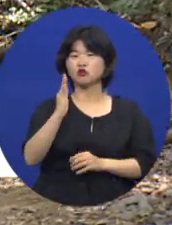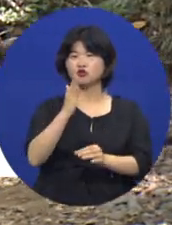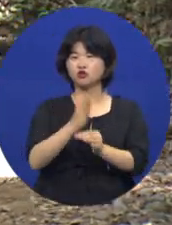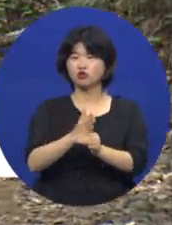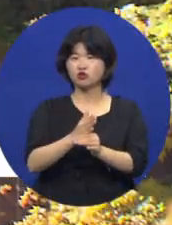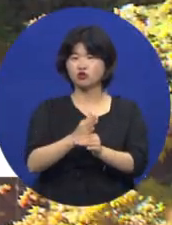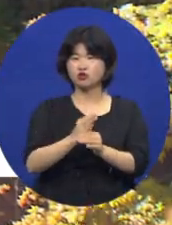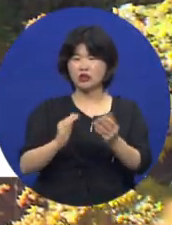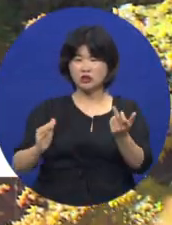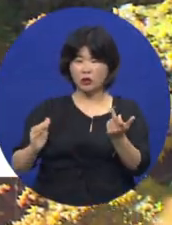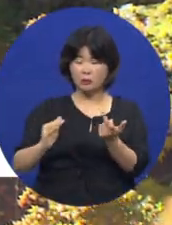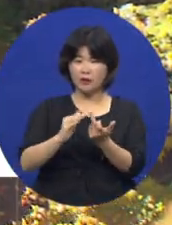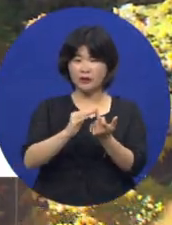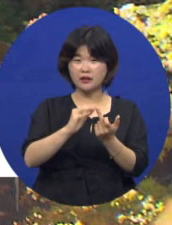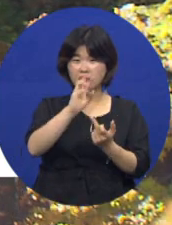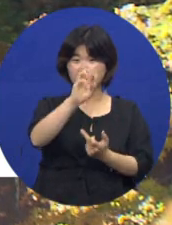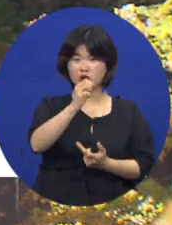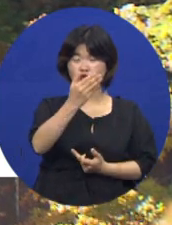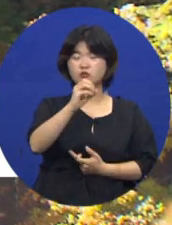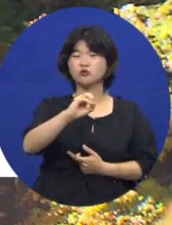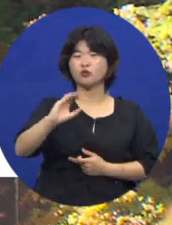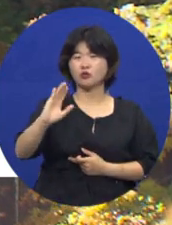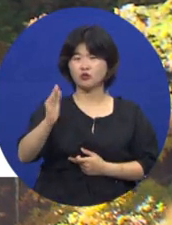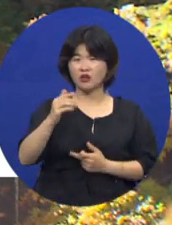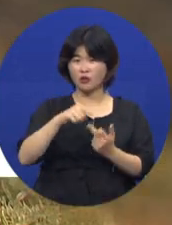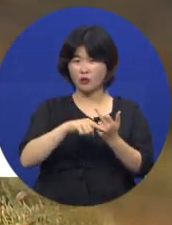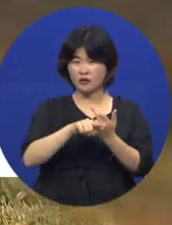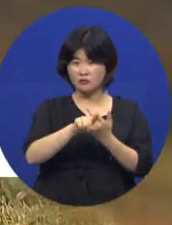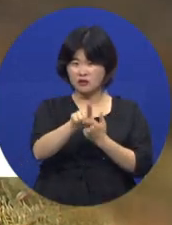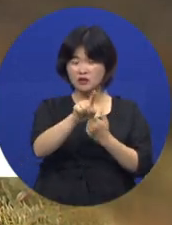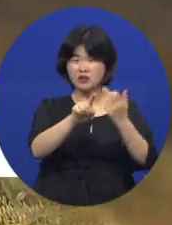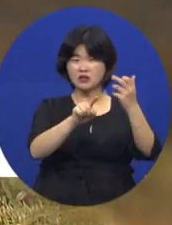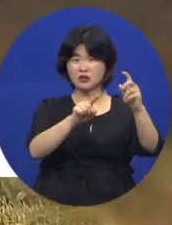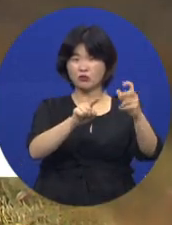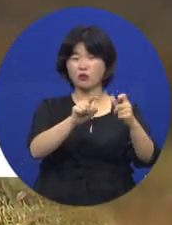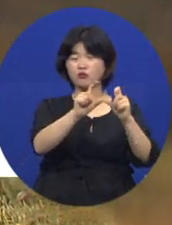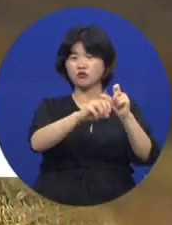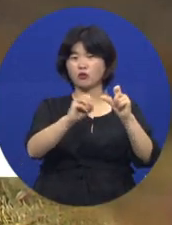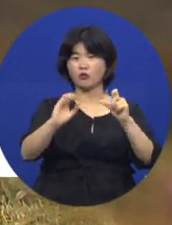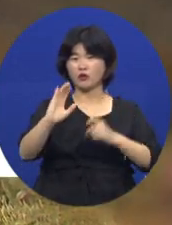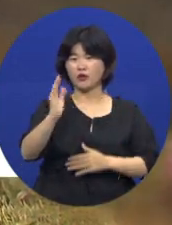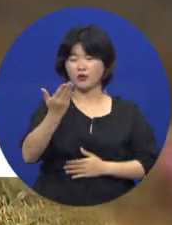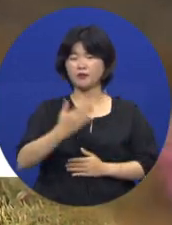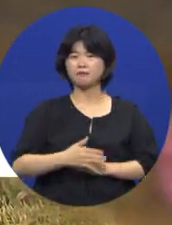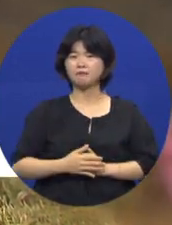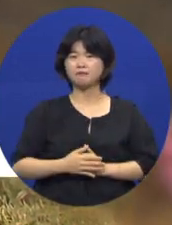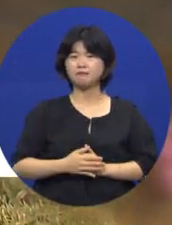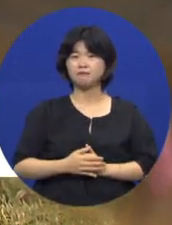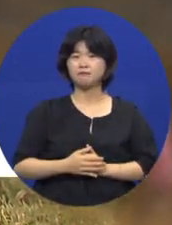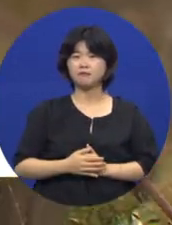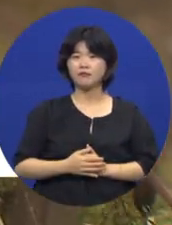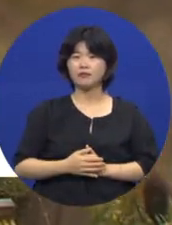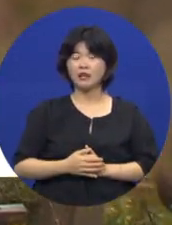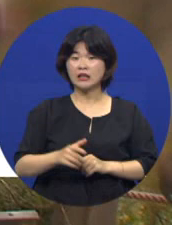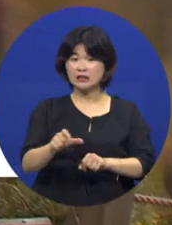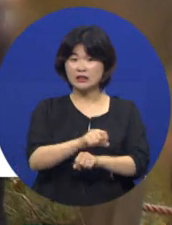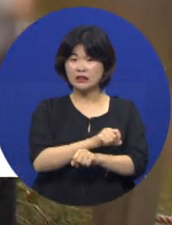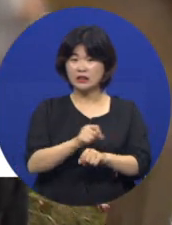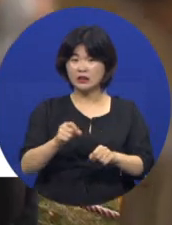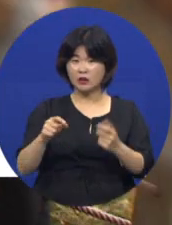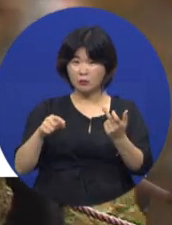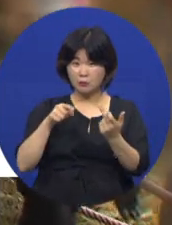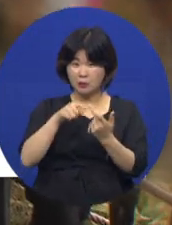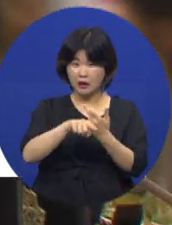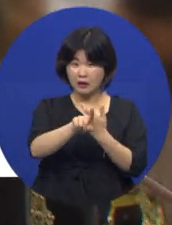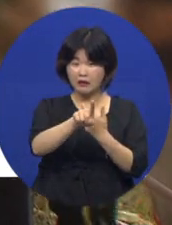성판악 코스가 39% 관음사 코스는 15% 를 차지했습니다 특히 에 관음사